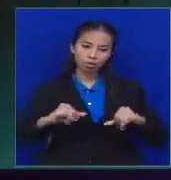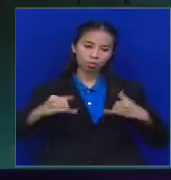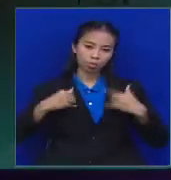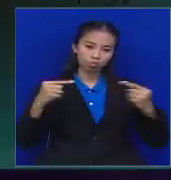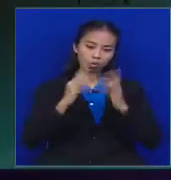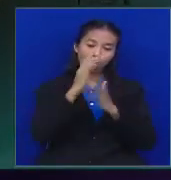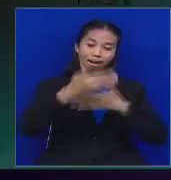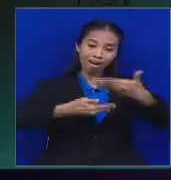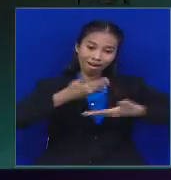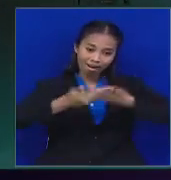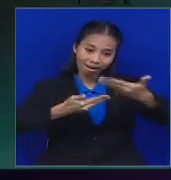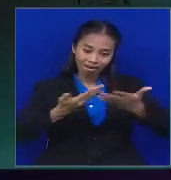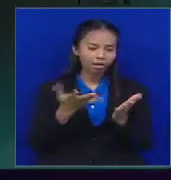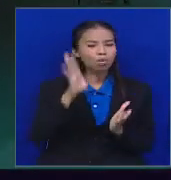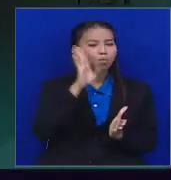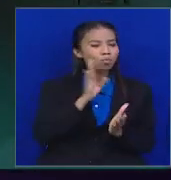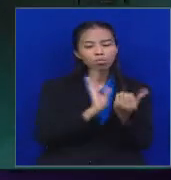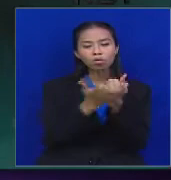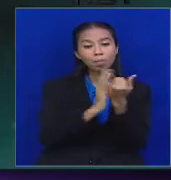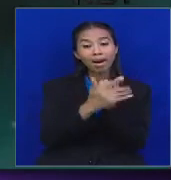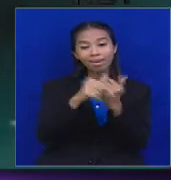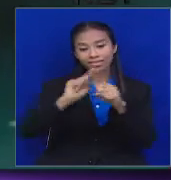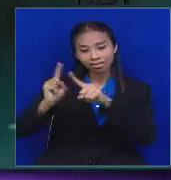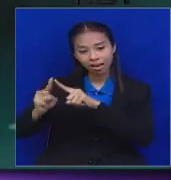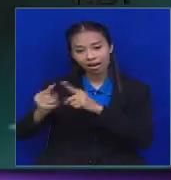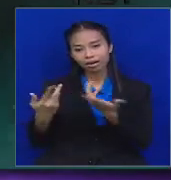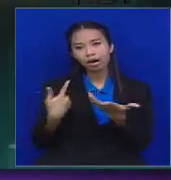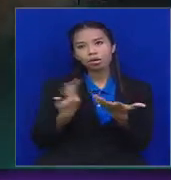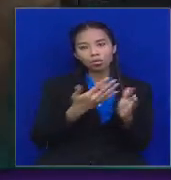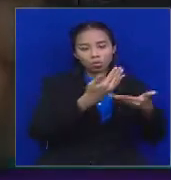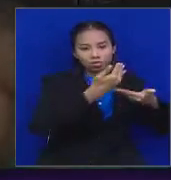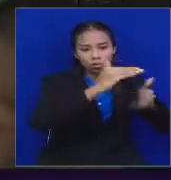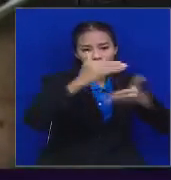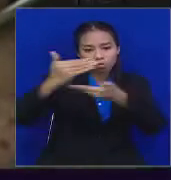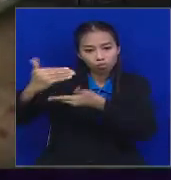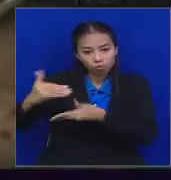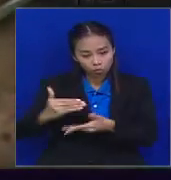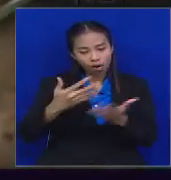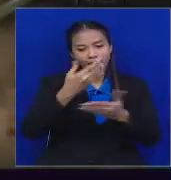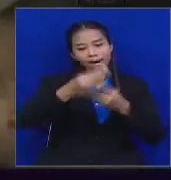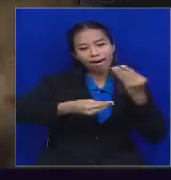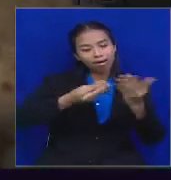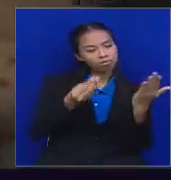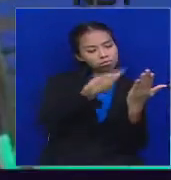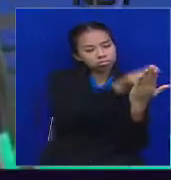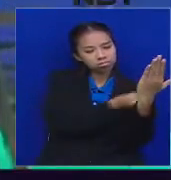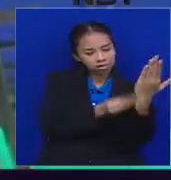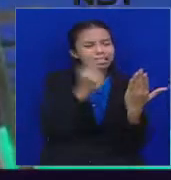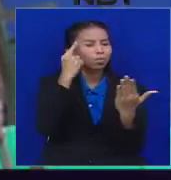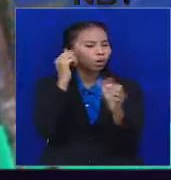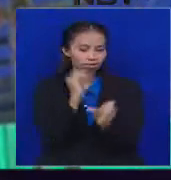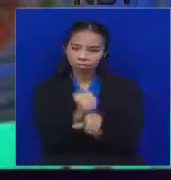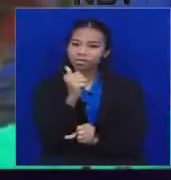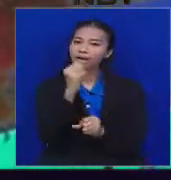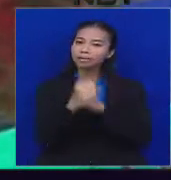องกับธุรกิจที่ใช้ผลไม้ทุกประเภทเชื่อมโยงผลผลิตกระจายไปทั่วประเทศซึ่งก็เชื่อว่าจะสามารถบริหารจัดการ